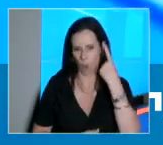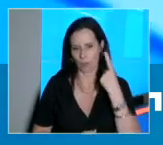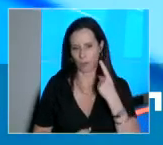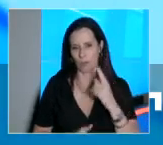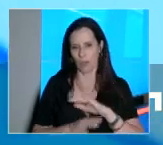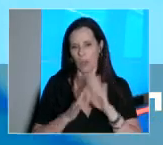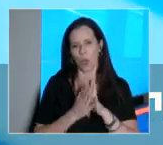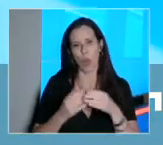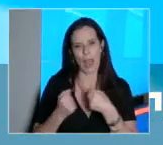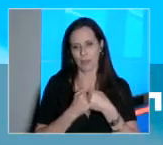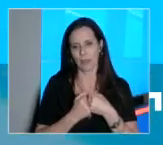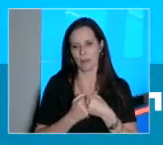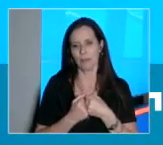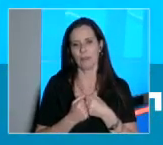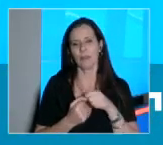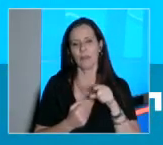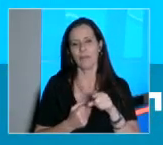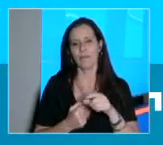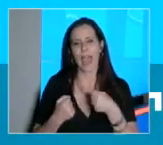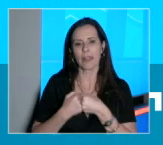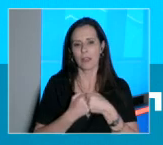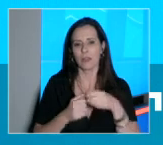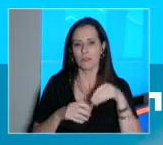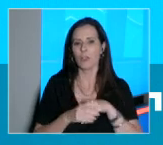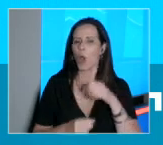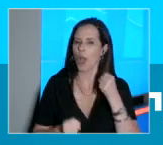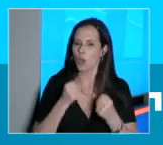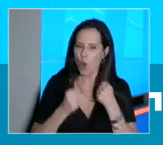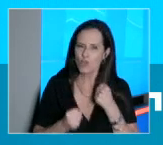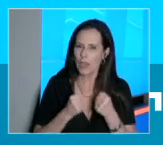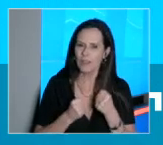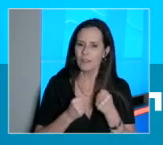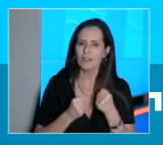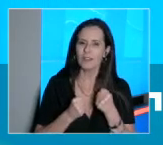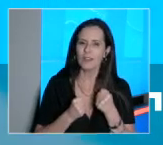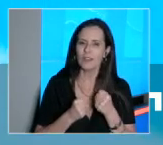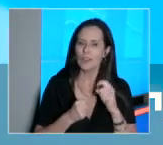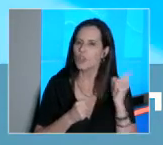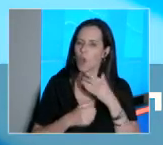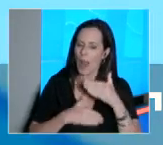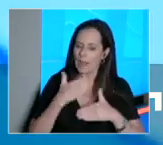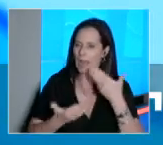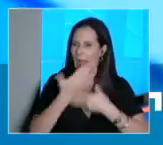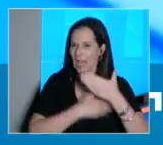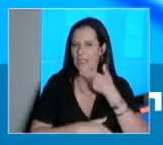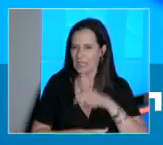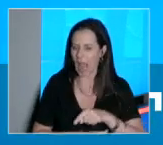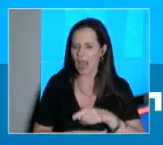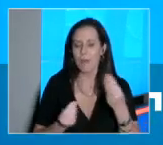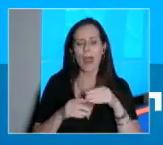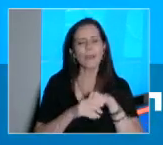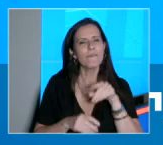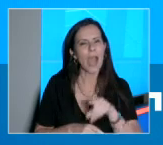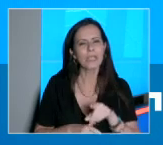כל האתגרים שקיימים, ומתוך האתגרים האלה שקיימים, ומתוך הקושי של כל תהליך הקליטה, מתוך הדבר